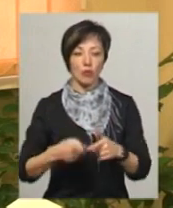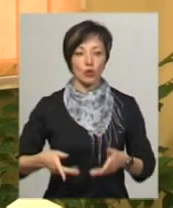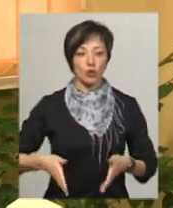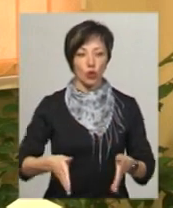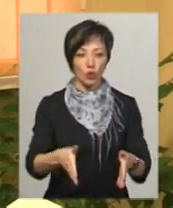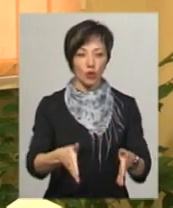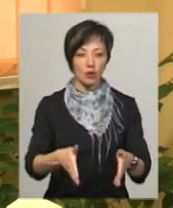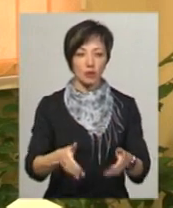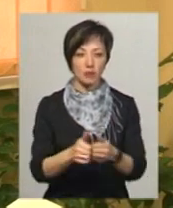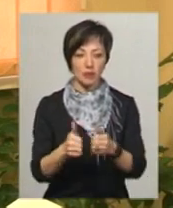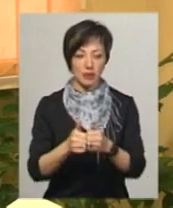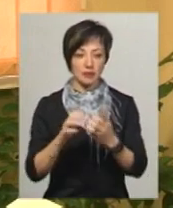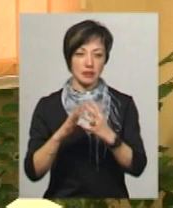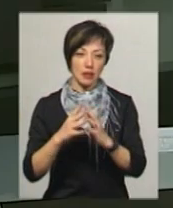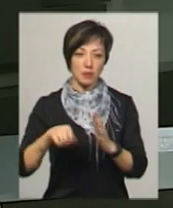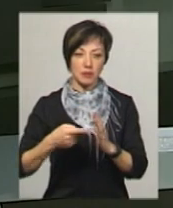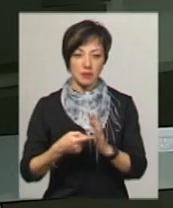є на населеному пункті.